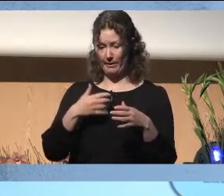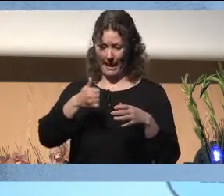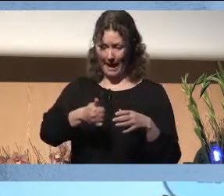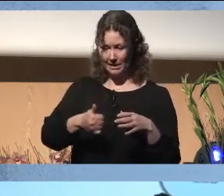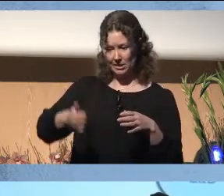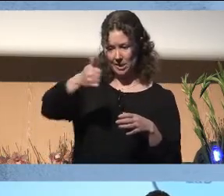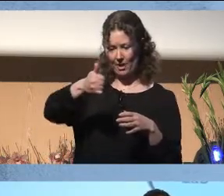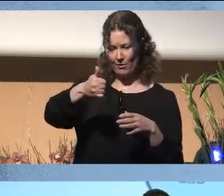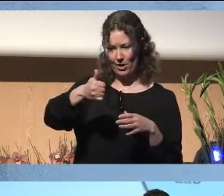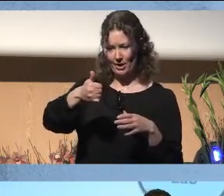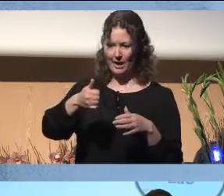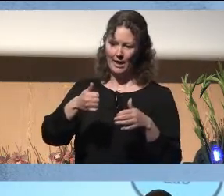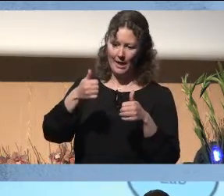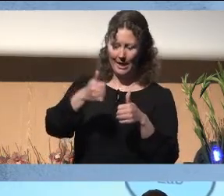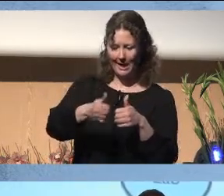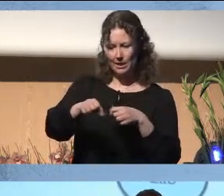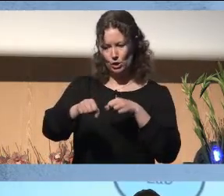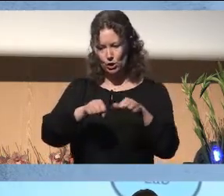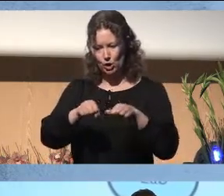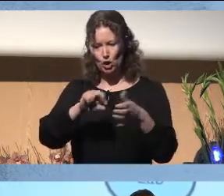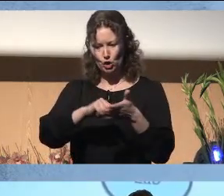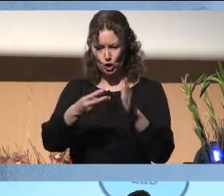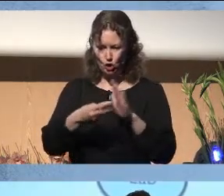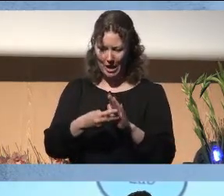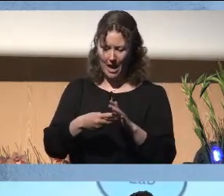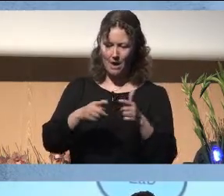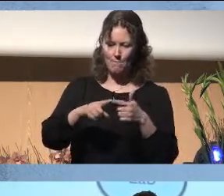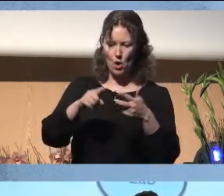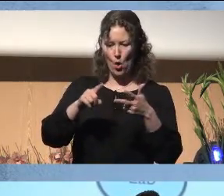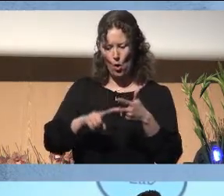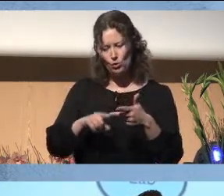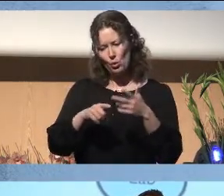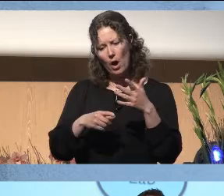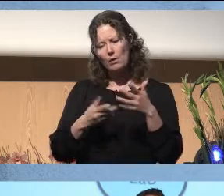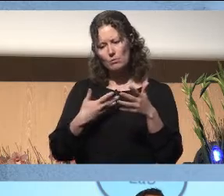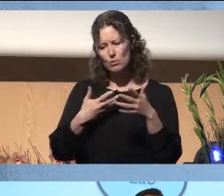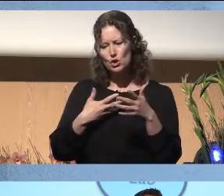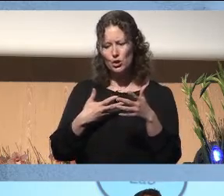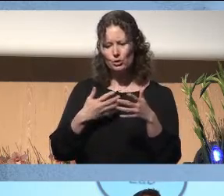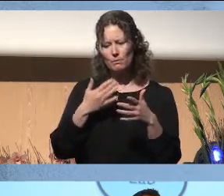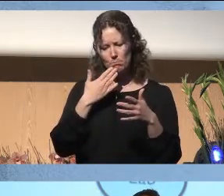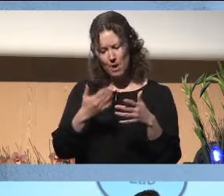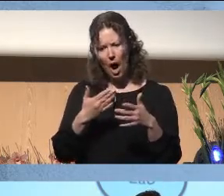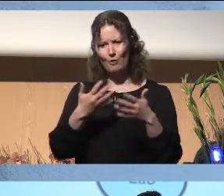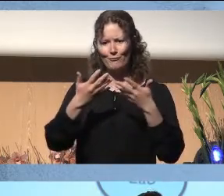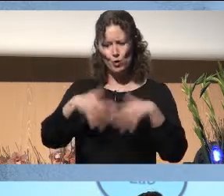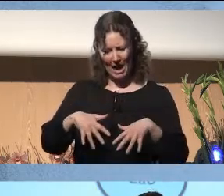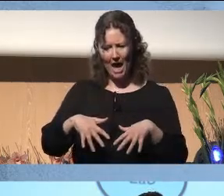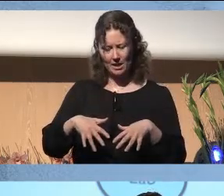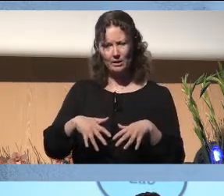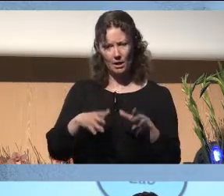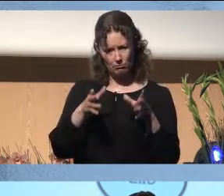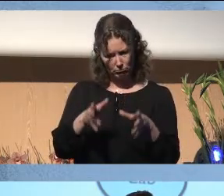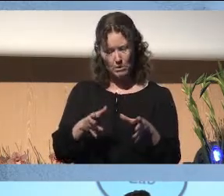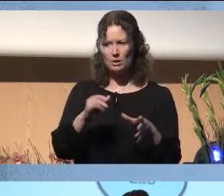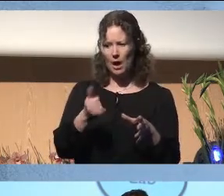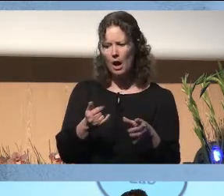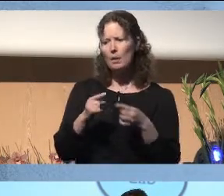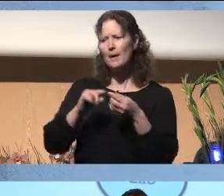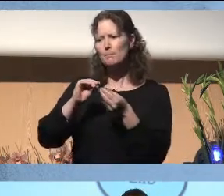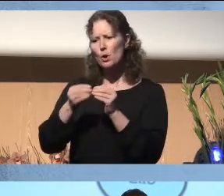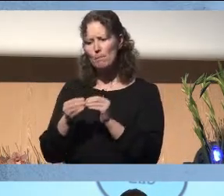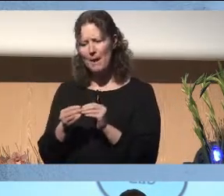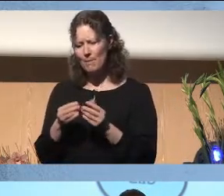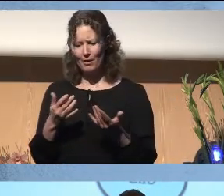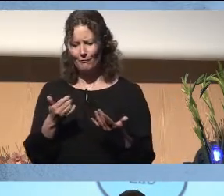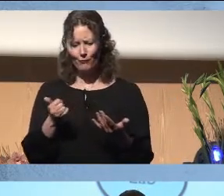chefer, egna budgetar, egna styrsystem. Och de kommer vara mycket välskötta och välfungerande. Men problemet är, vad finns vi